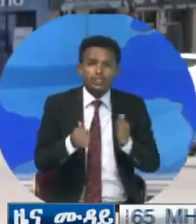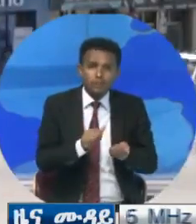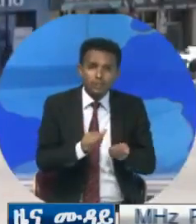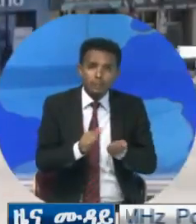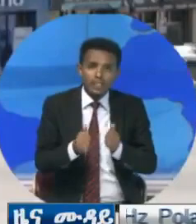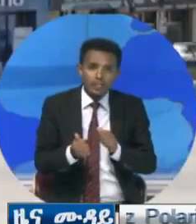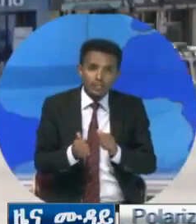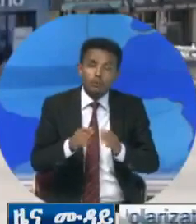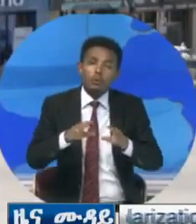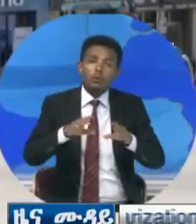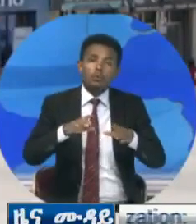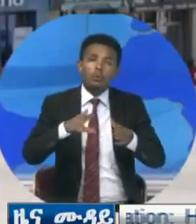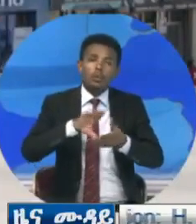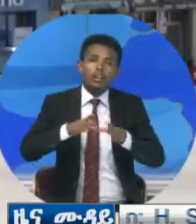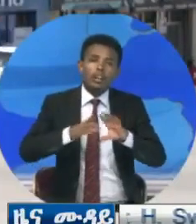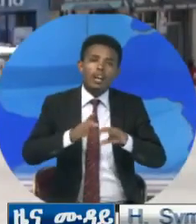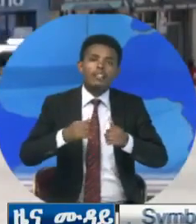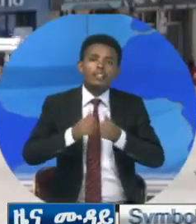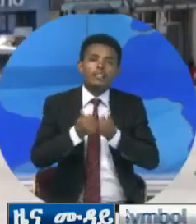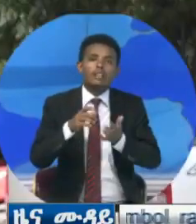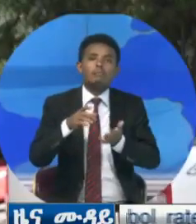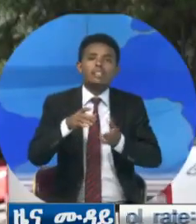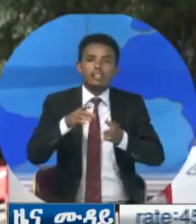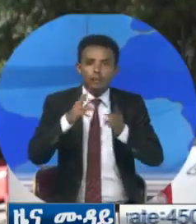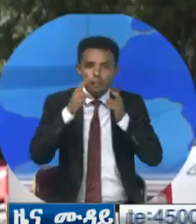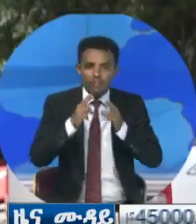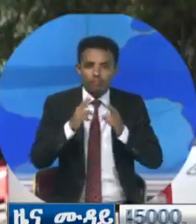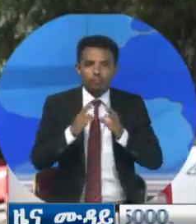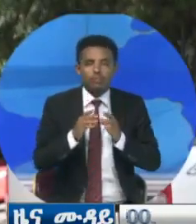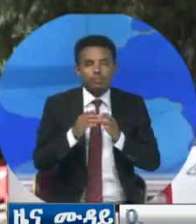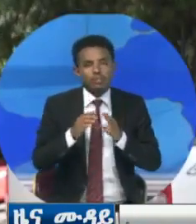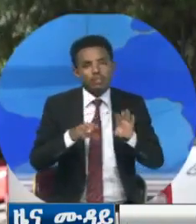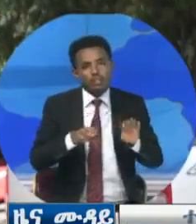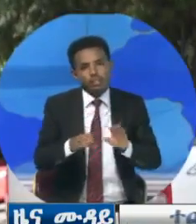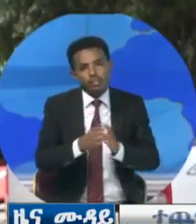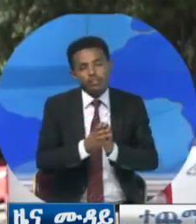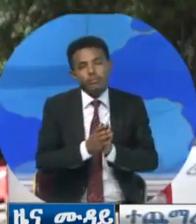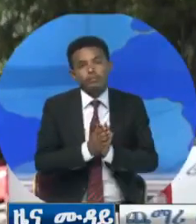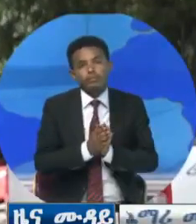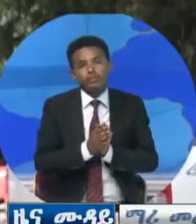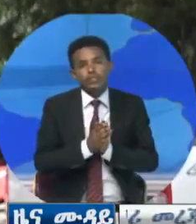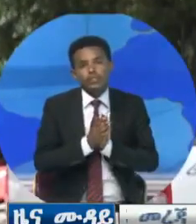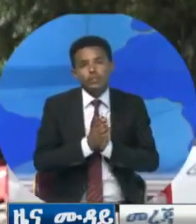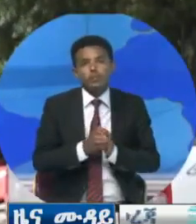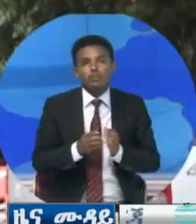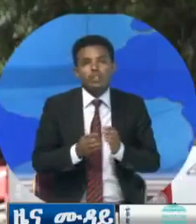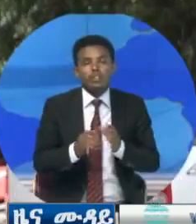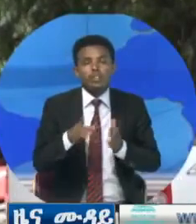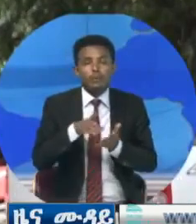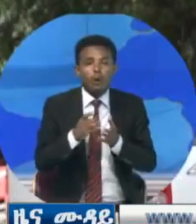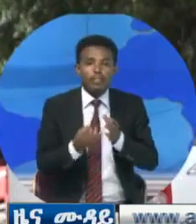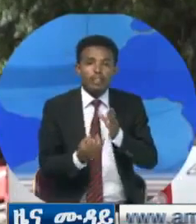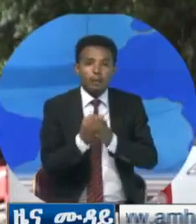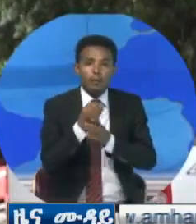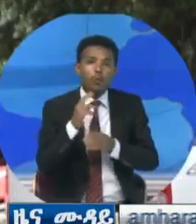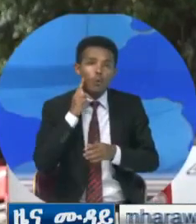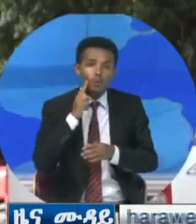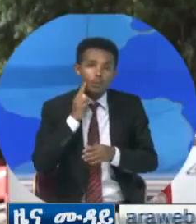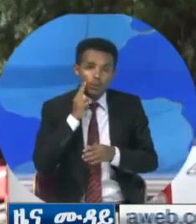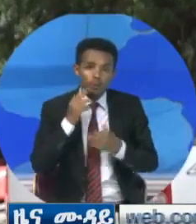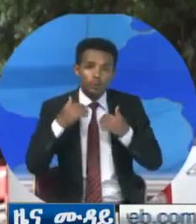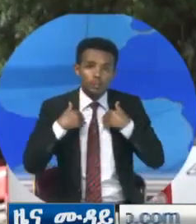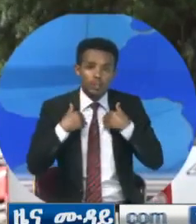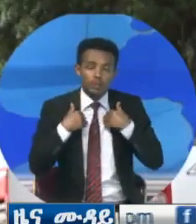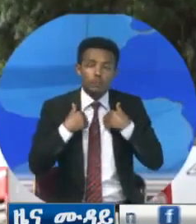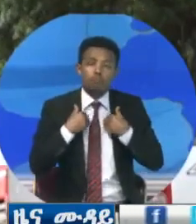እንዴት እንደሚከበር ለማያውቅ ሰውም እንዲያውቅ ያደርገዋል። ባይ ከተማዋ ትለማለች፣ ቱሪስት በጣም ይመጣል፣ ሆቴሎች አሉ፣